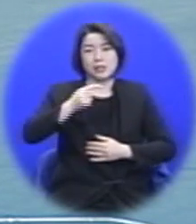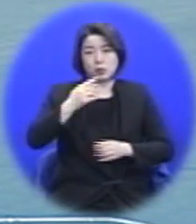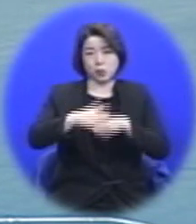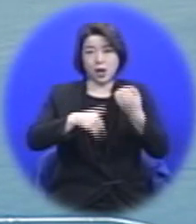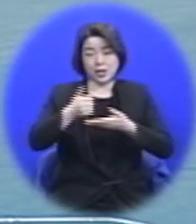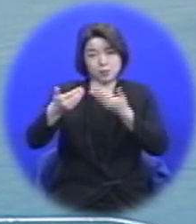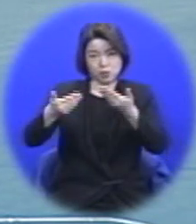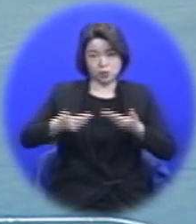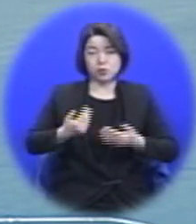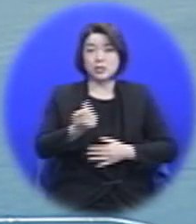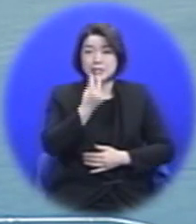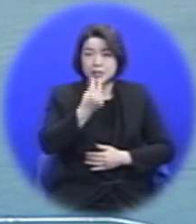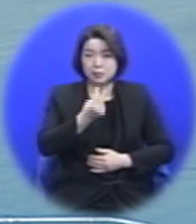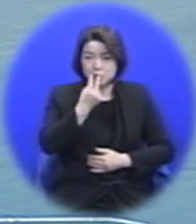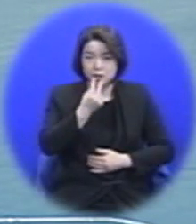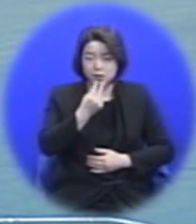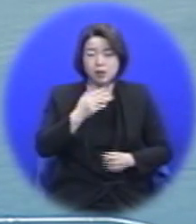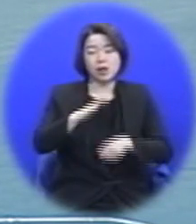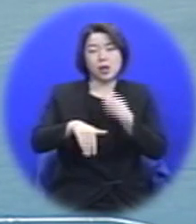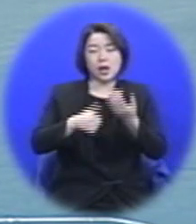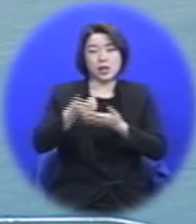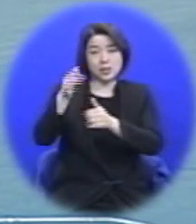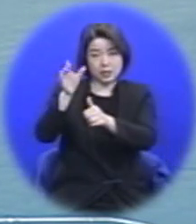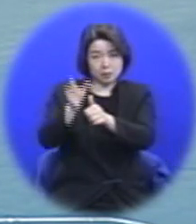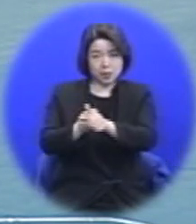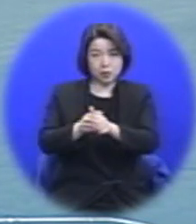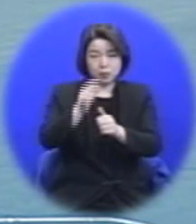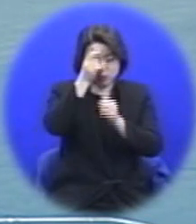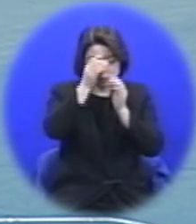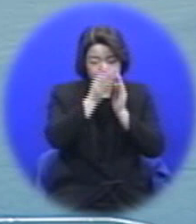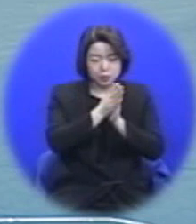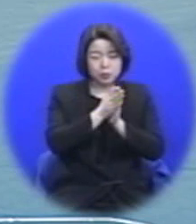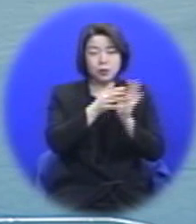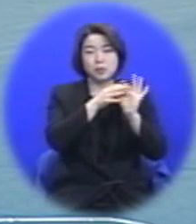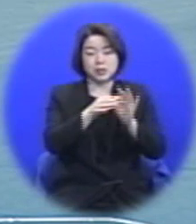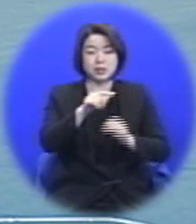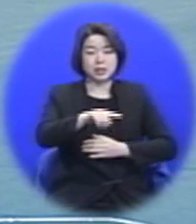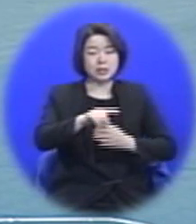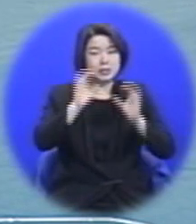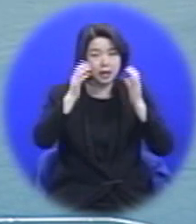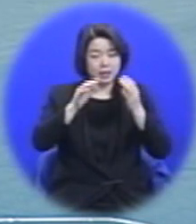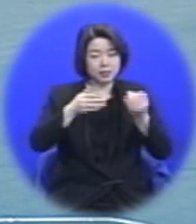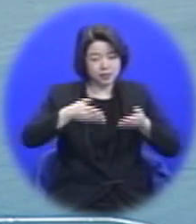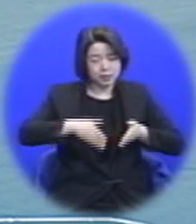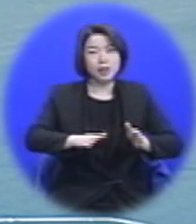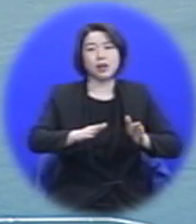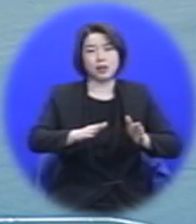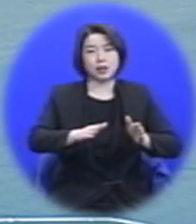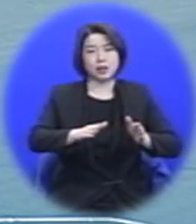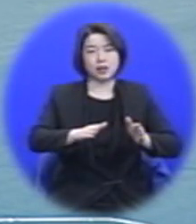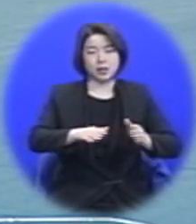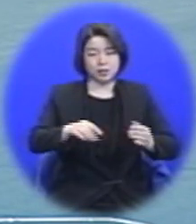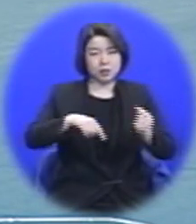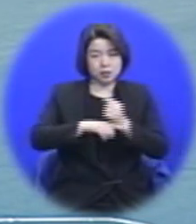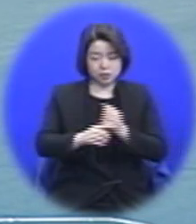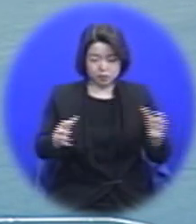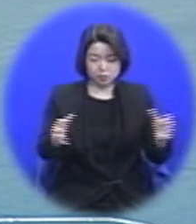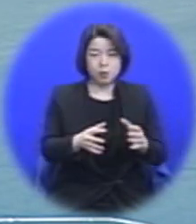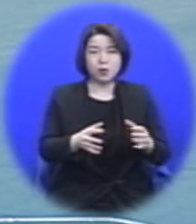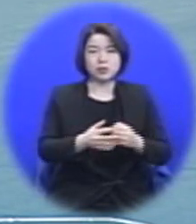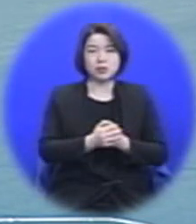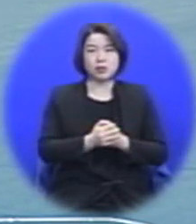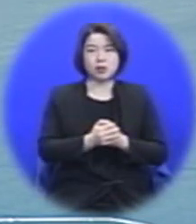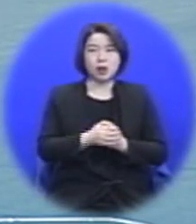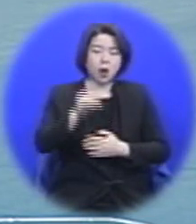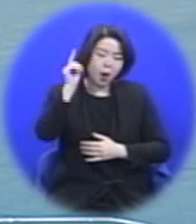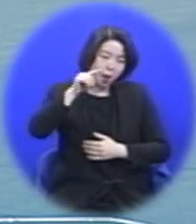생명인데 하나님께 맡기고 기도하면서 그 아이를 출산하자고 그렇게 뜻을 모아서